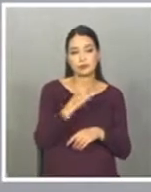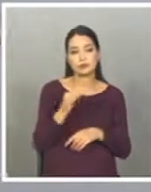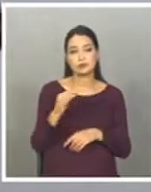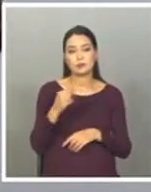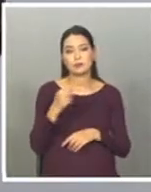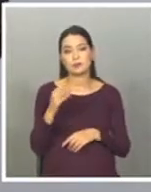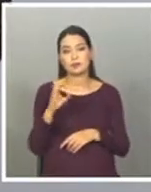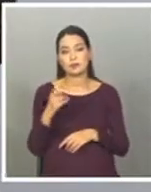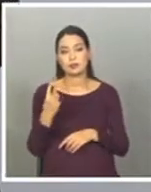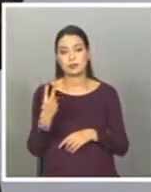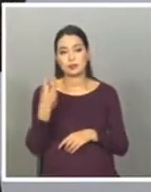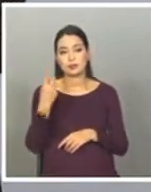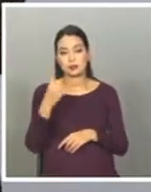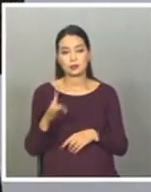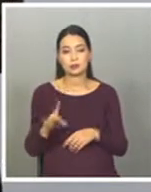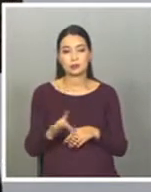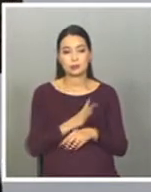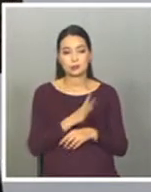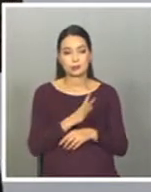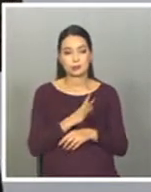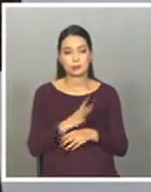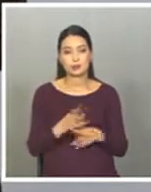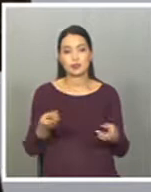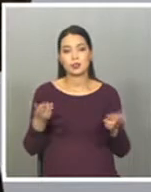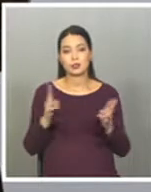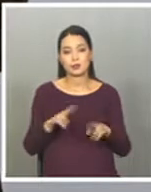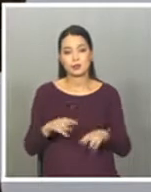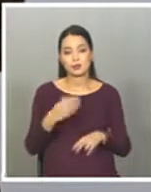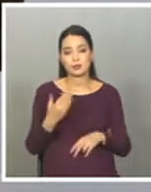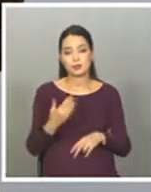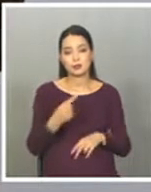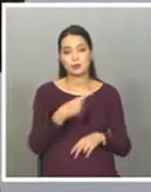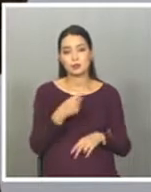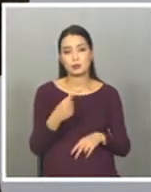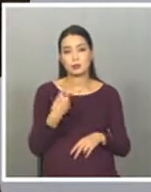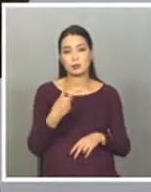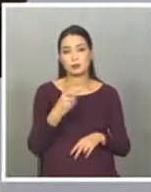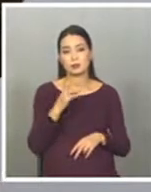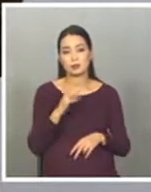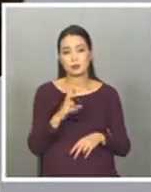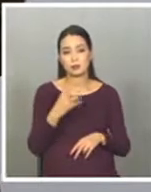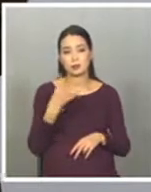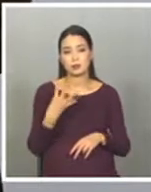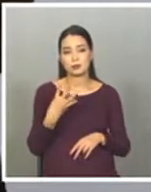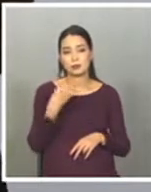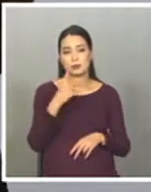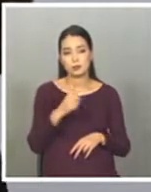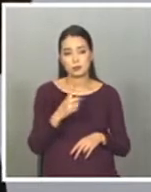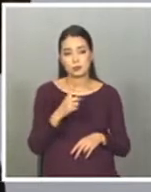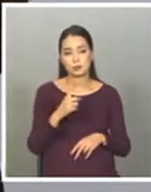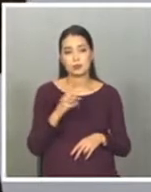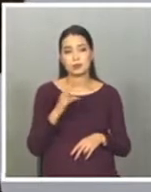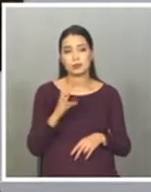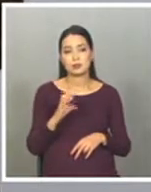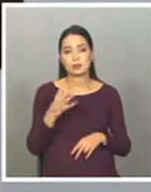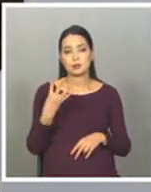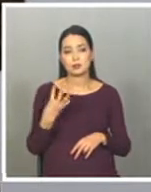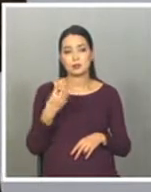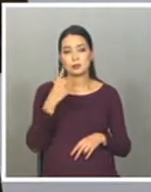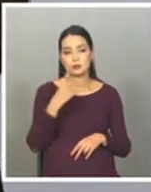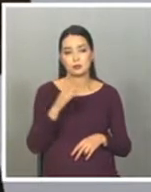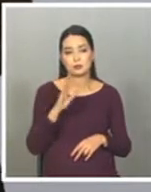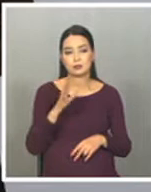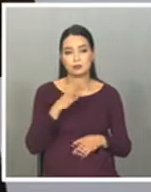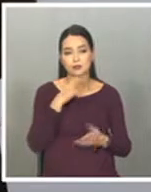минус с-ның 2-ден 1 дәрежесі жойылады. Сол кезде жауабы минус 2 көбейтілген b-ның 4-ден 1 дәрежесі көбейтілген